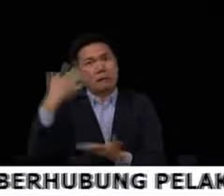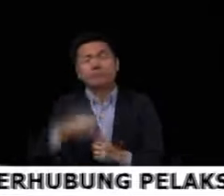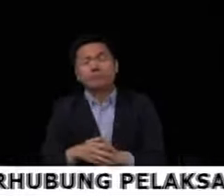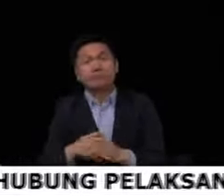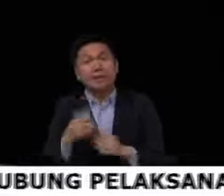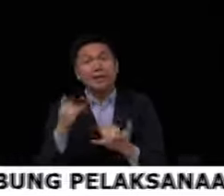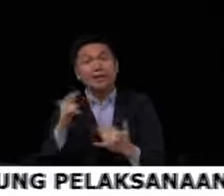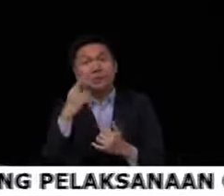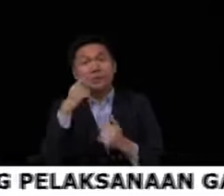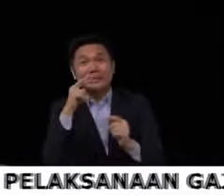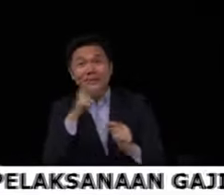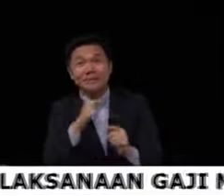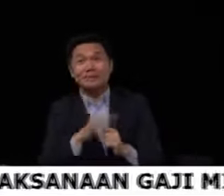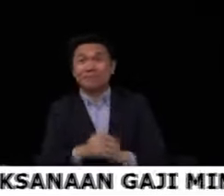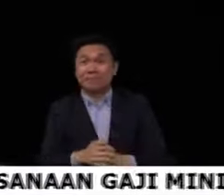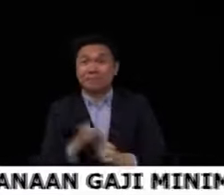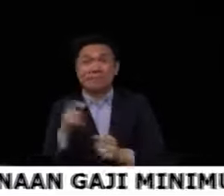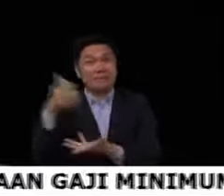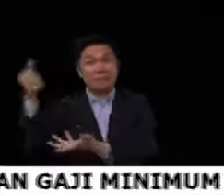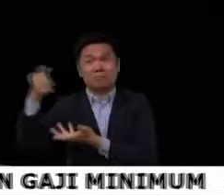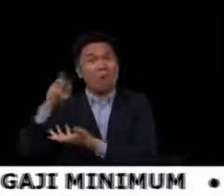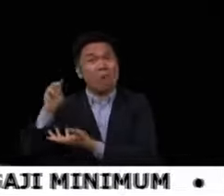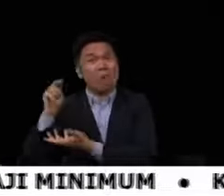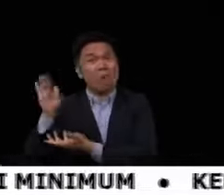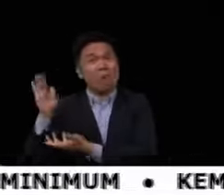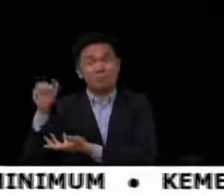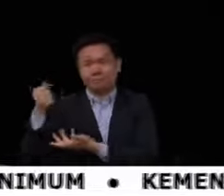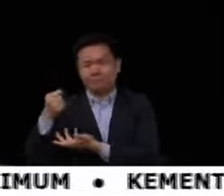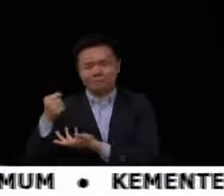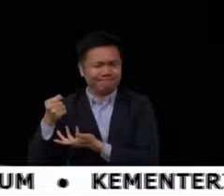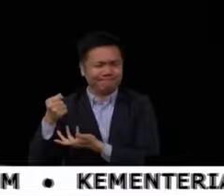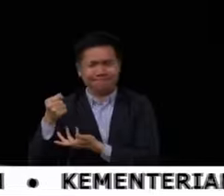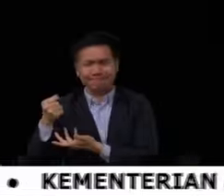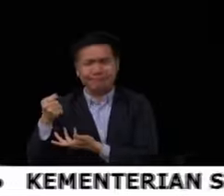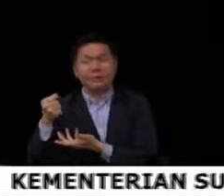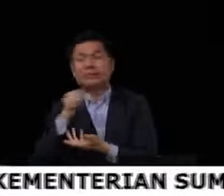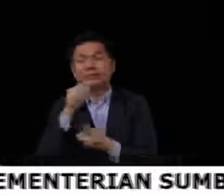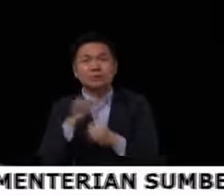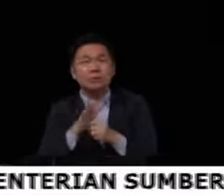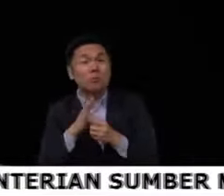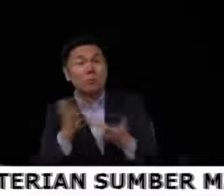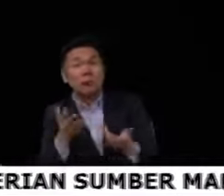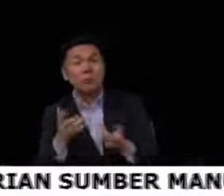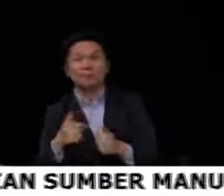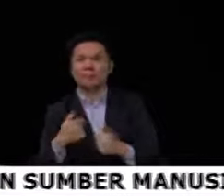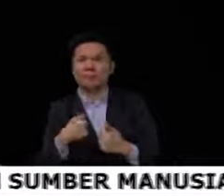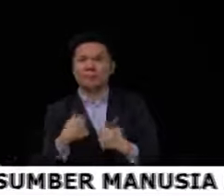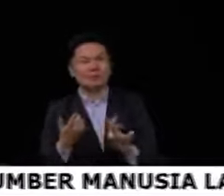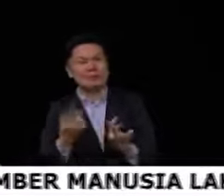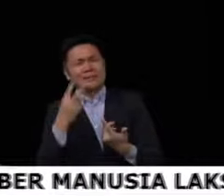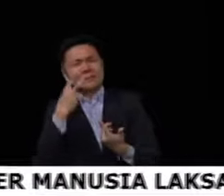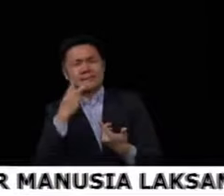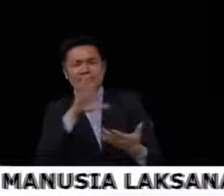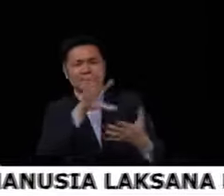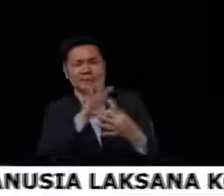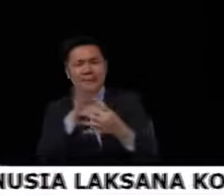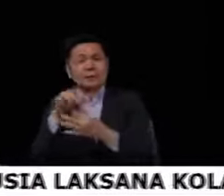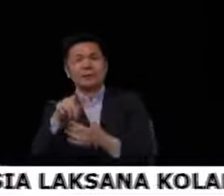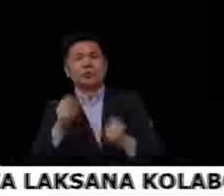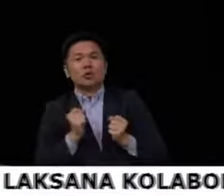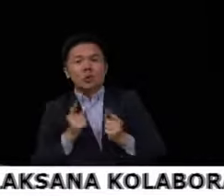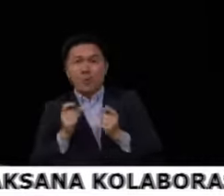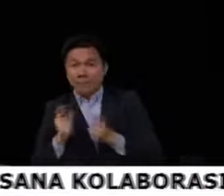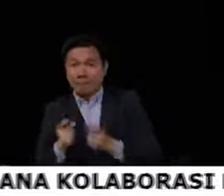kalau tiada peruntukkan kepada kemudian keuangan itu sendiri tak cukup mungkin kita melihat bagaimana ndak libatkan pihak swasta